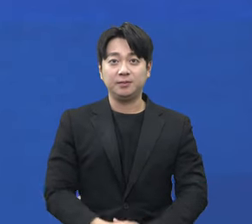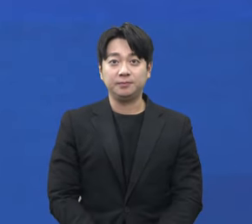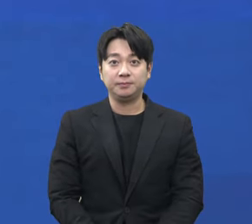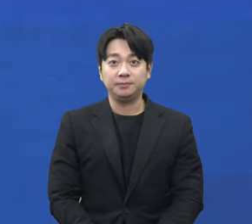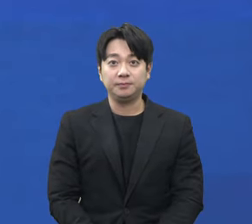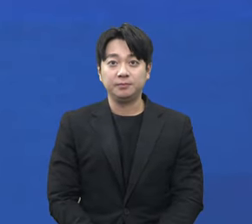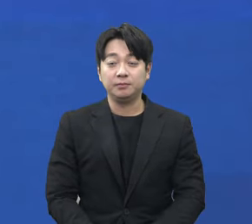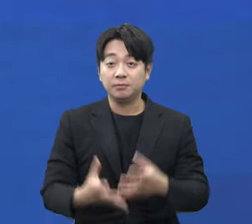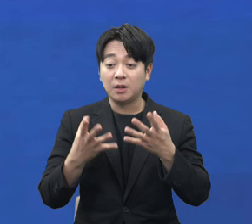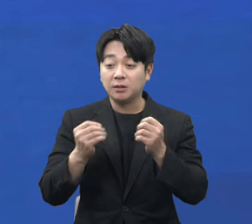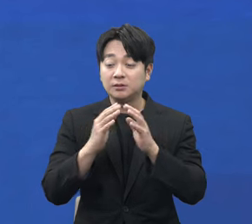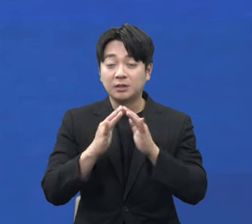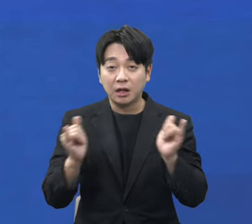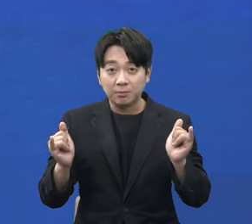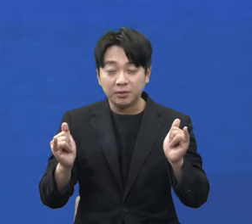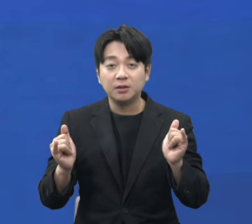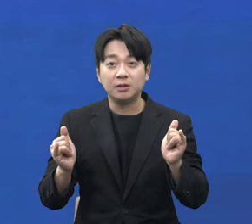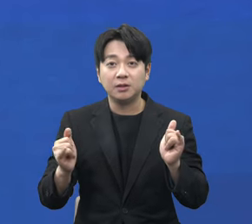말합니다.